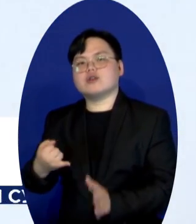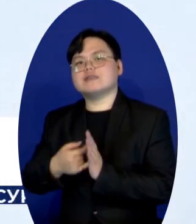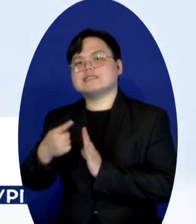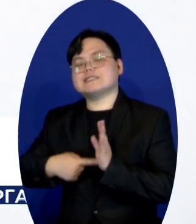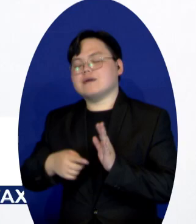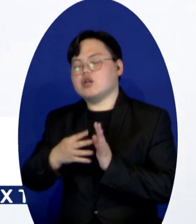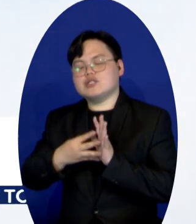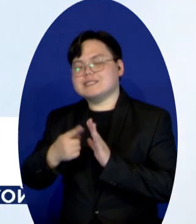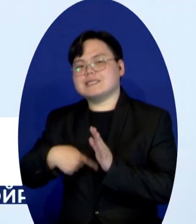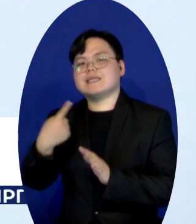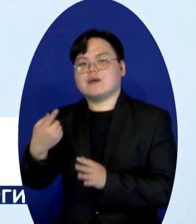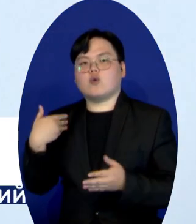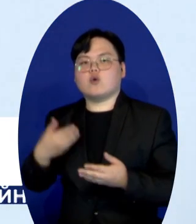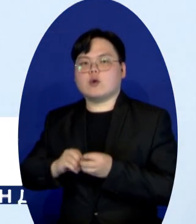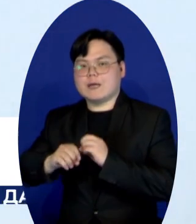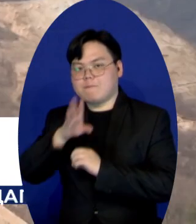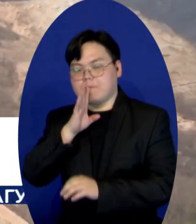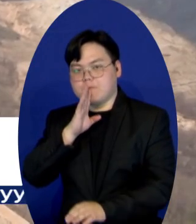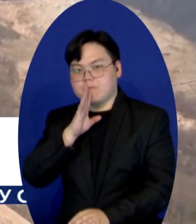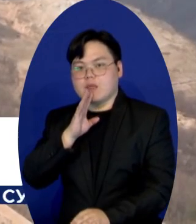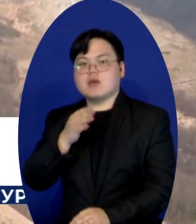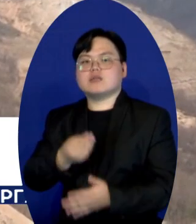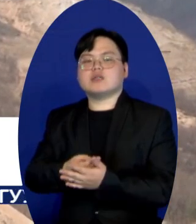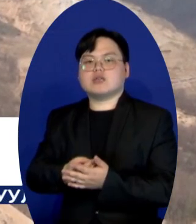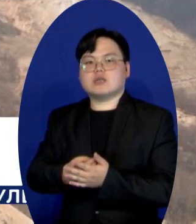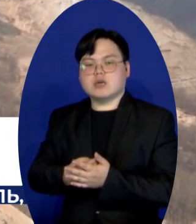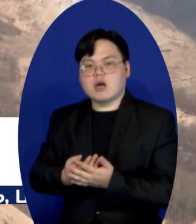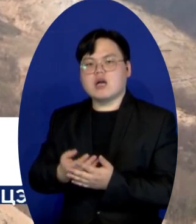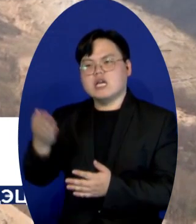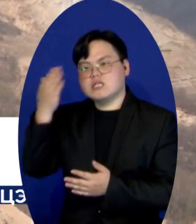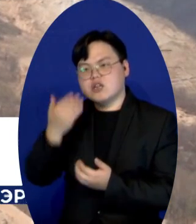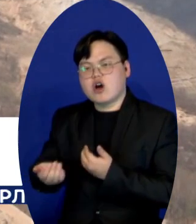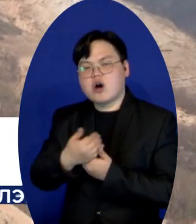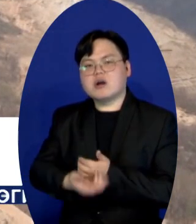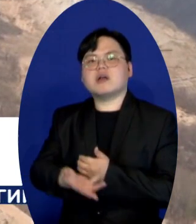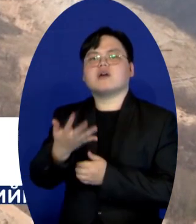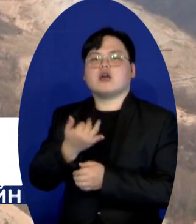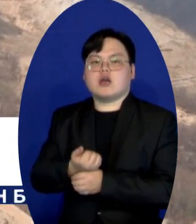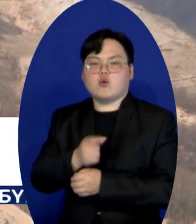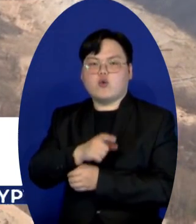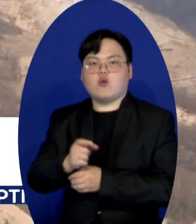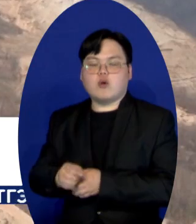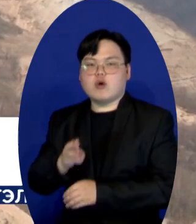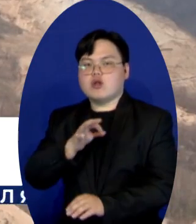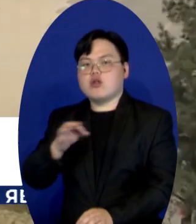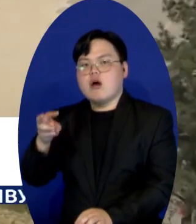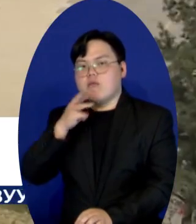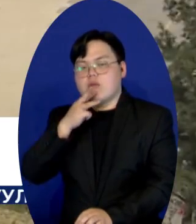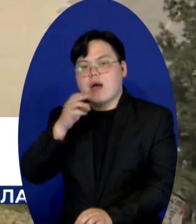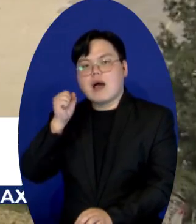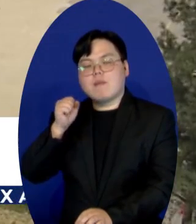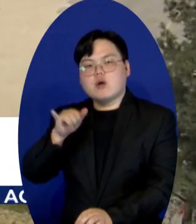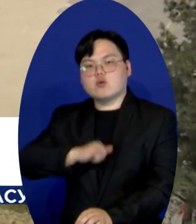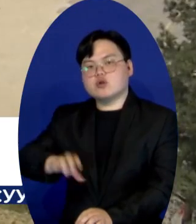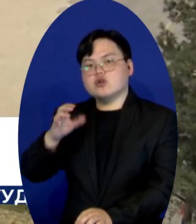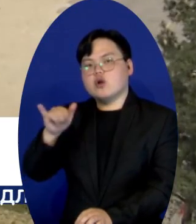явагдах юм байна. Гэхдээ нудагийн хээрийн сургуульд хоёр талаас хэд хэчнээн цэргийн албан хаагчид оролцох тухайд Америкийн баталгаамаалах ям болоод Өмнө